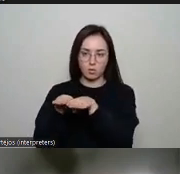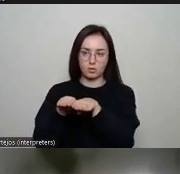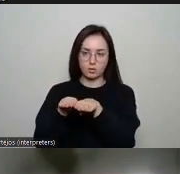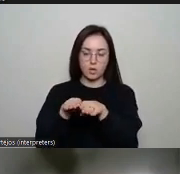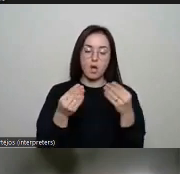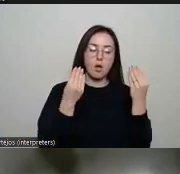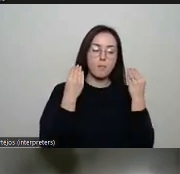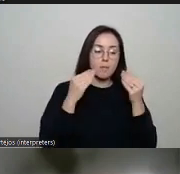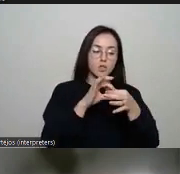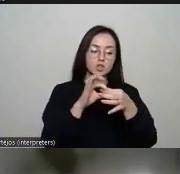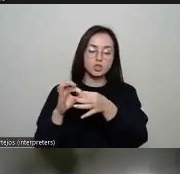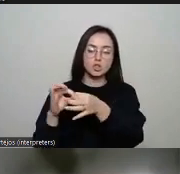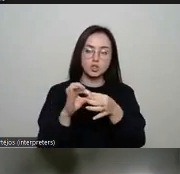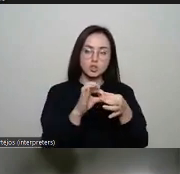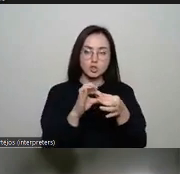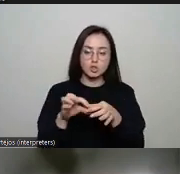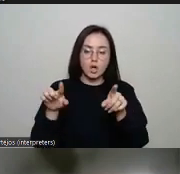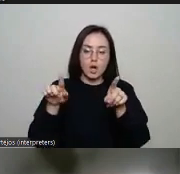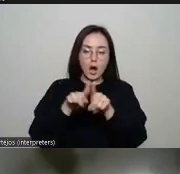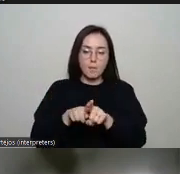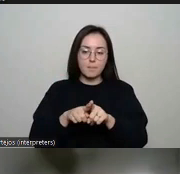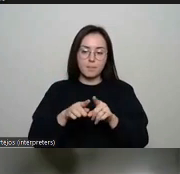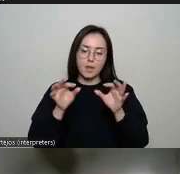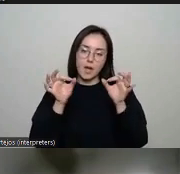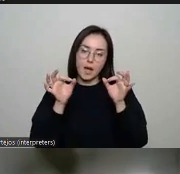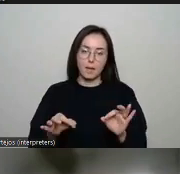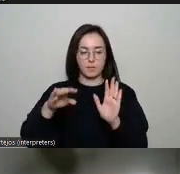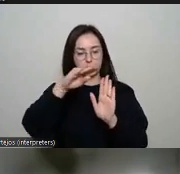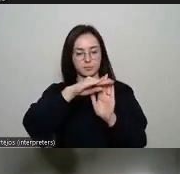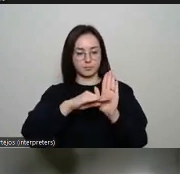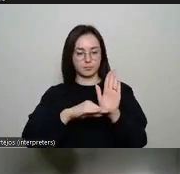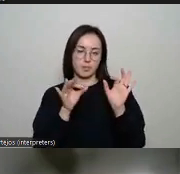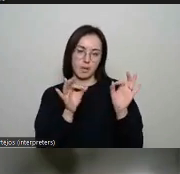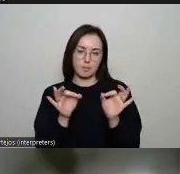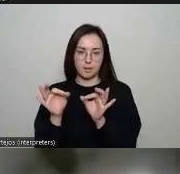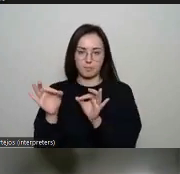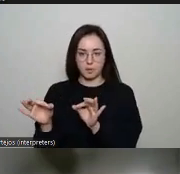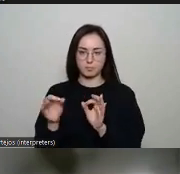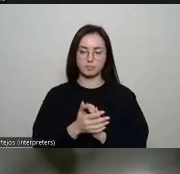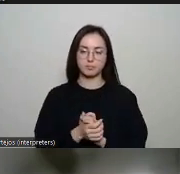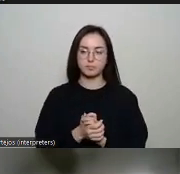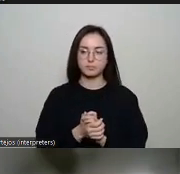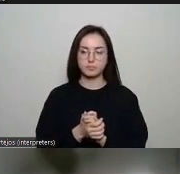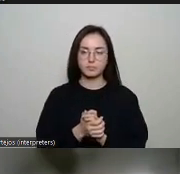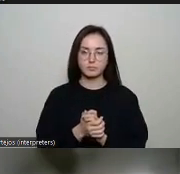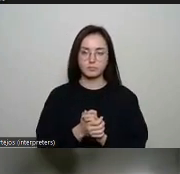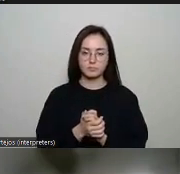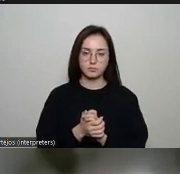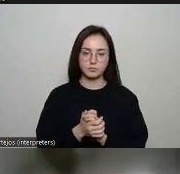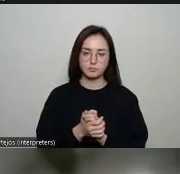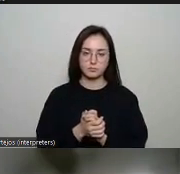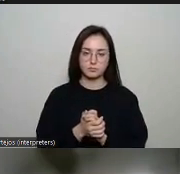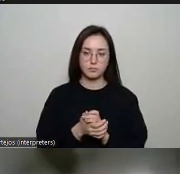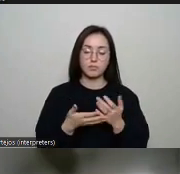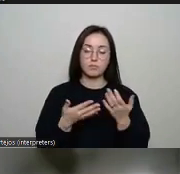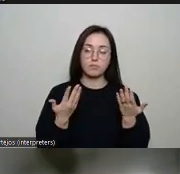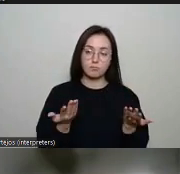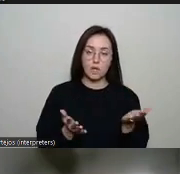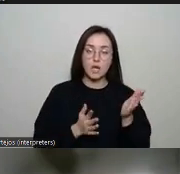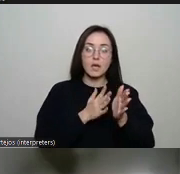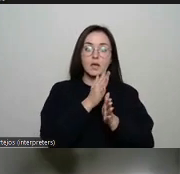ryšiai būtų labai gerai sudėlioti tarp skirtingų dalykų. Ir tada